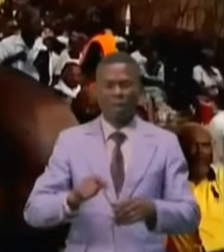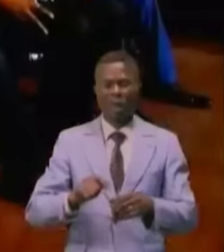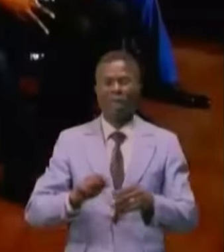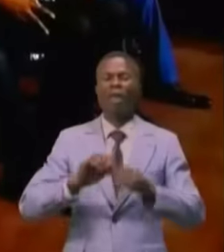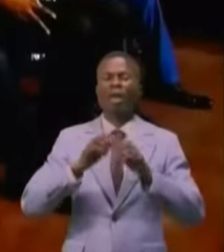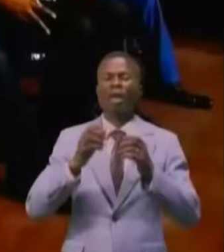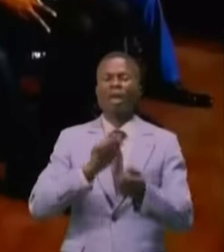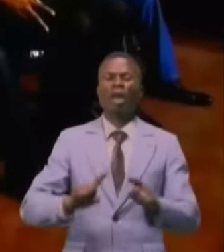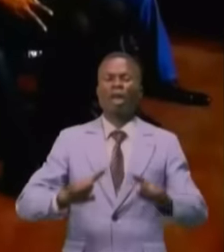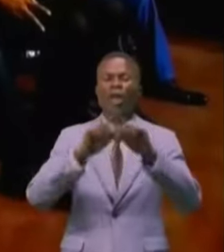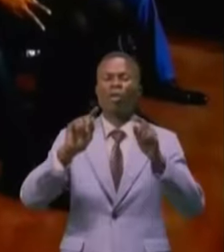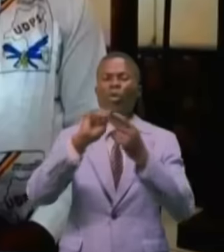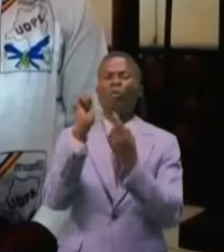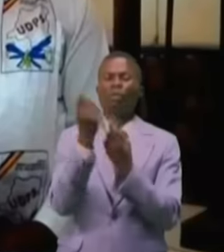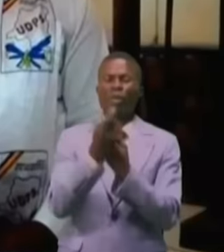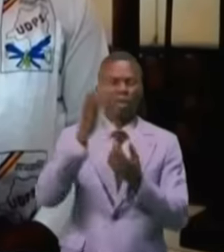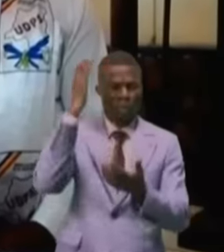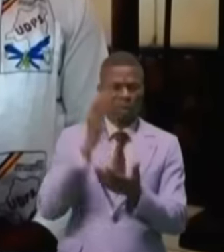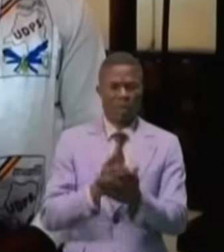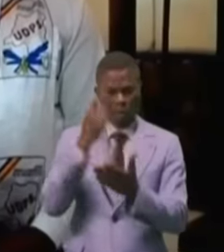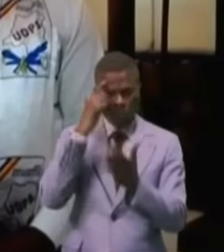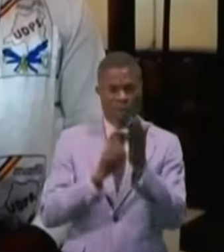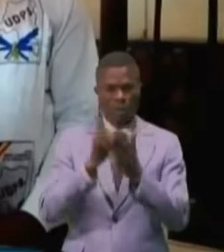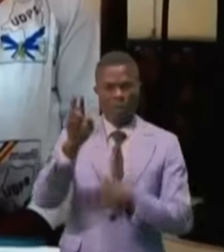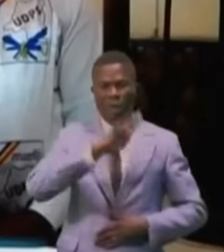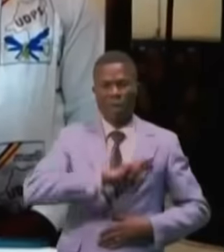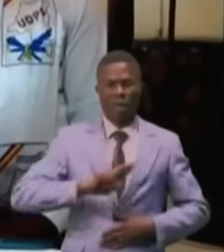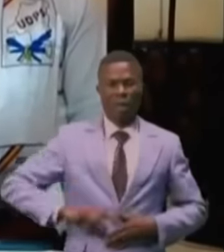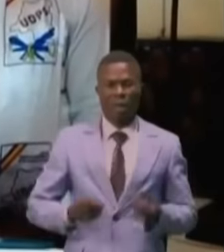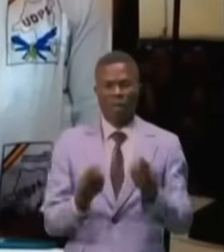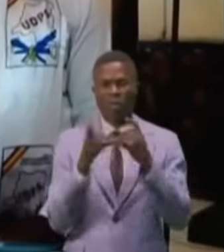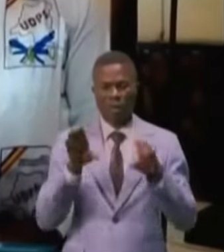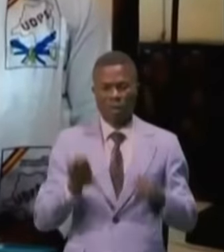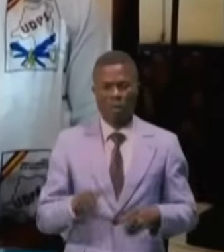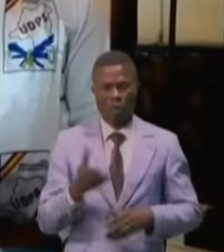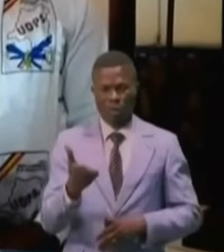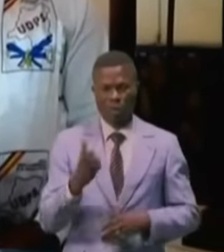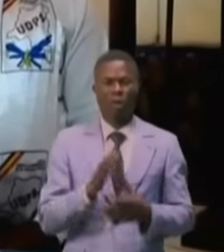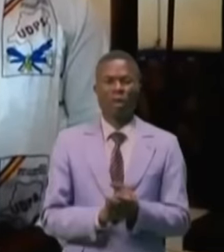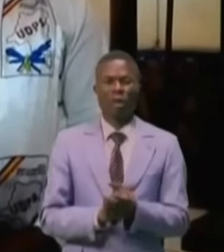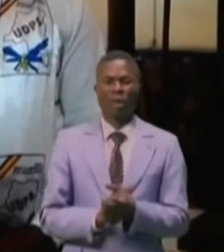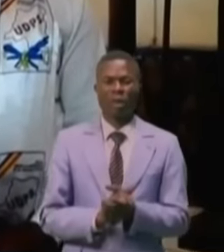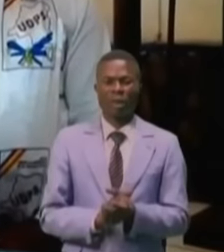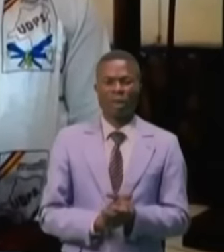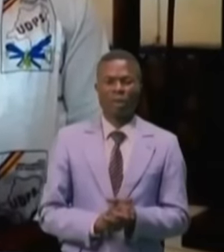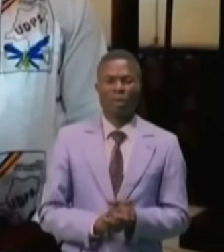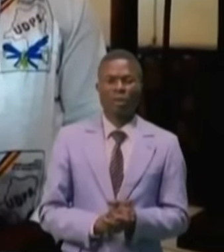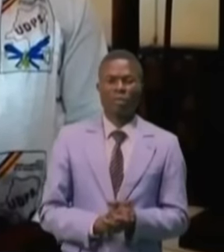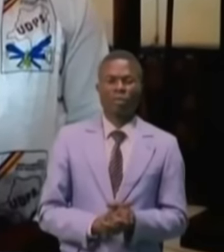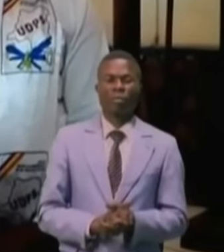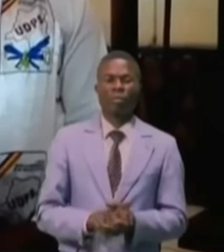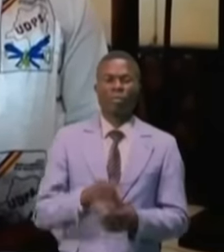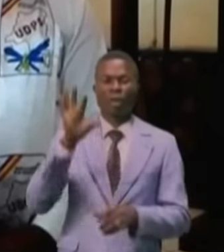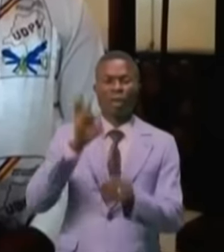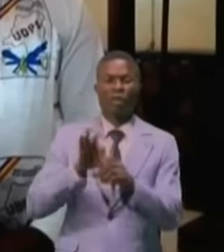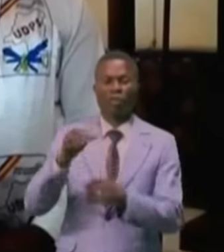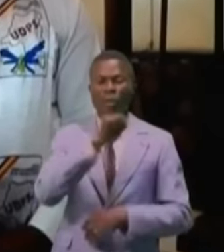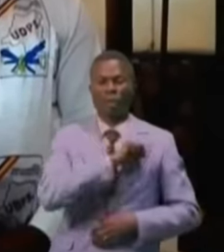un obstacle majeur au développement de la RDC. Nous avons été élus sénateurs